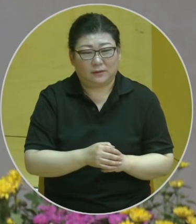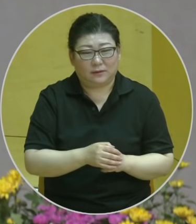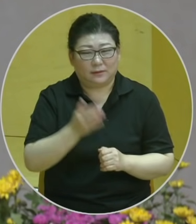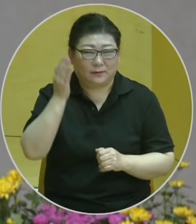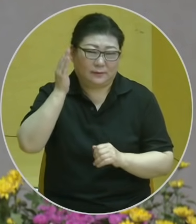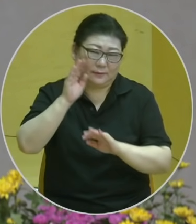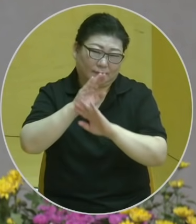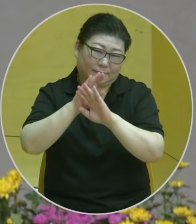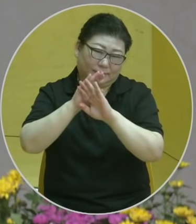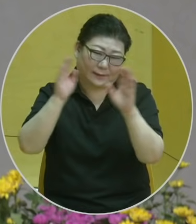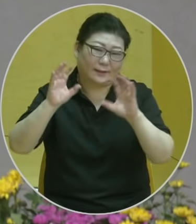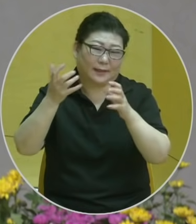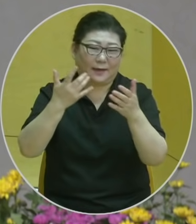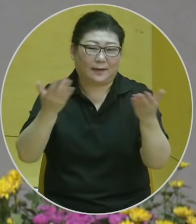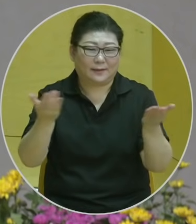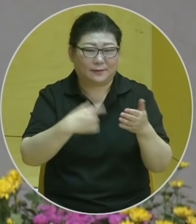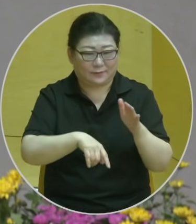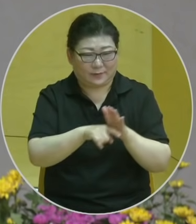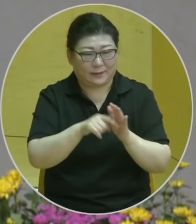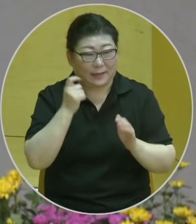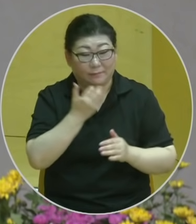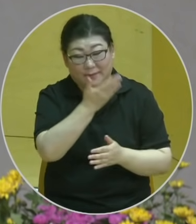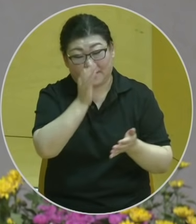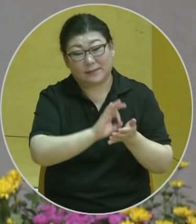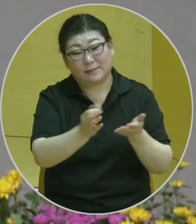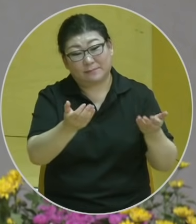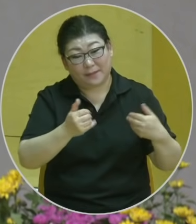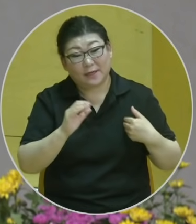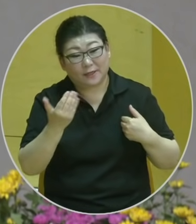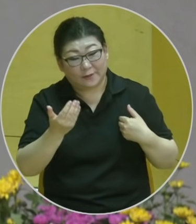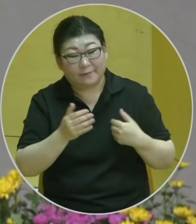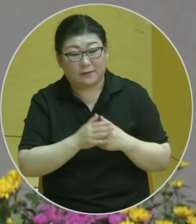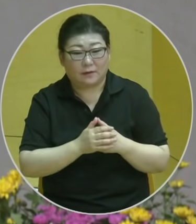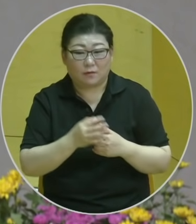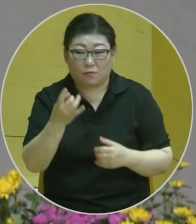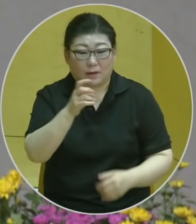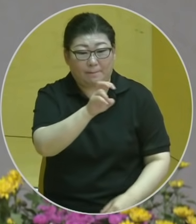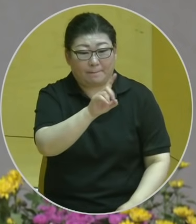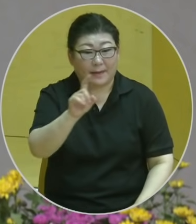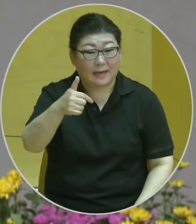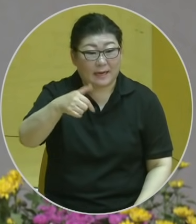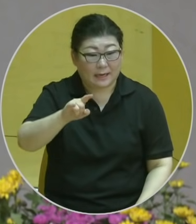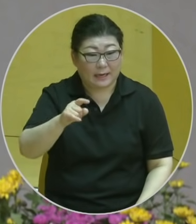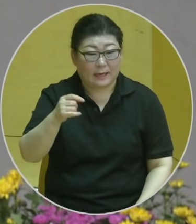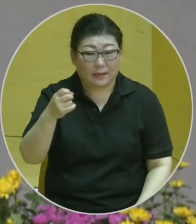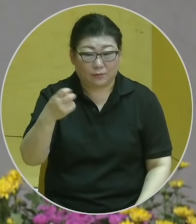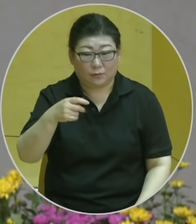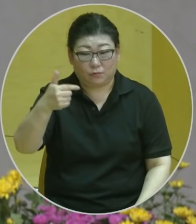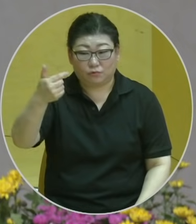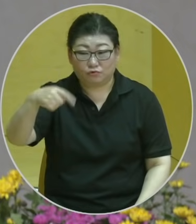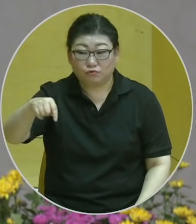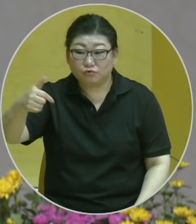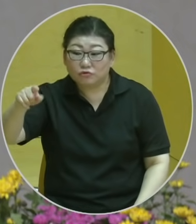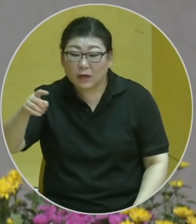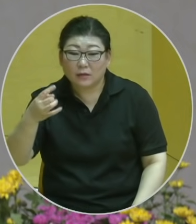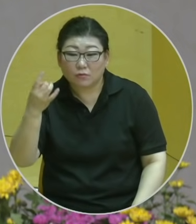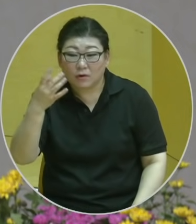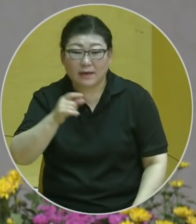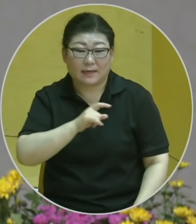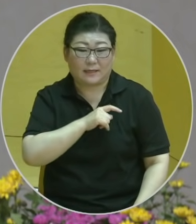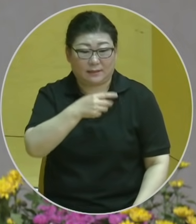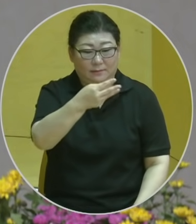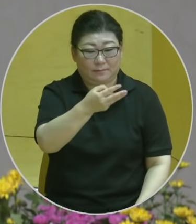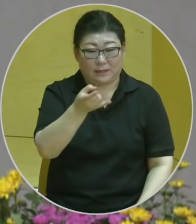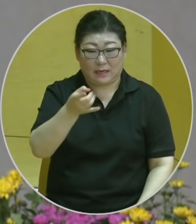있게 되었습니다. 마가와 누가는 그의 원래 이름 레위라고 그렇게 불렀지만 자신이